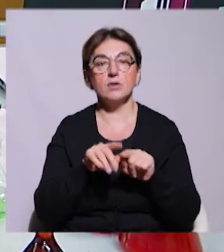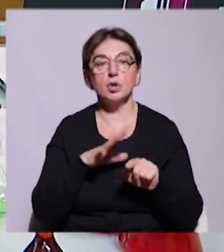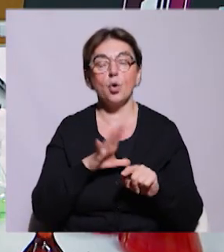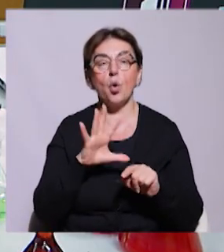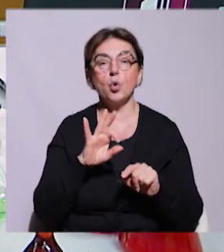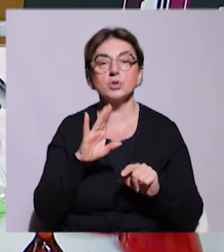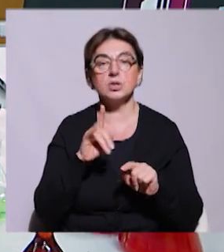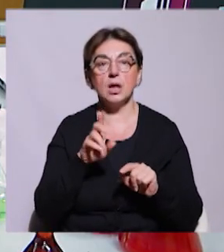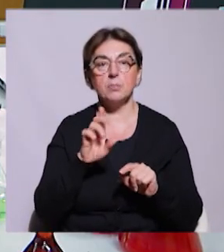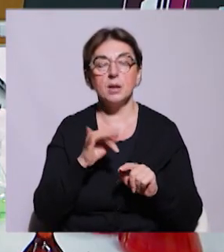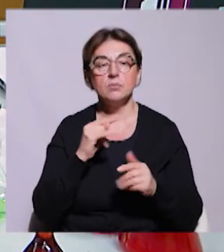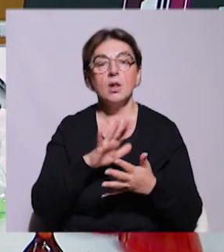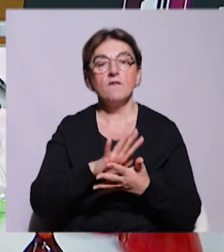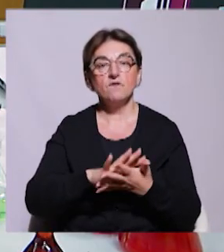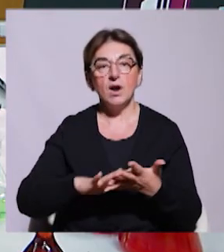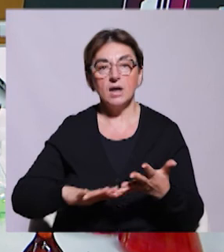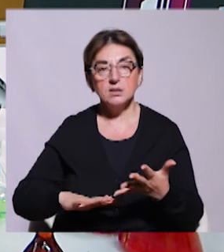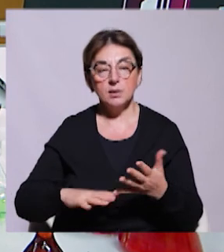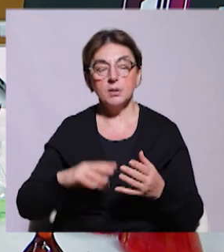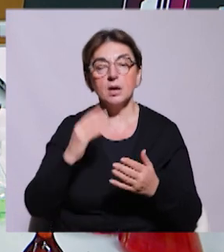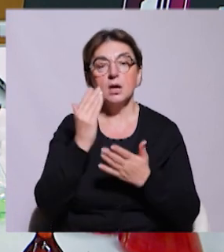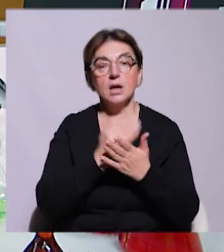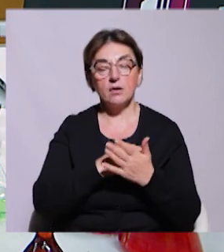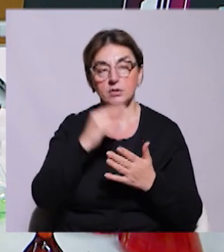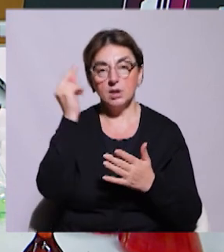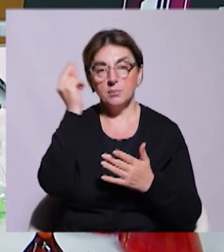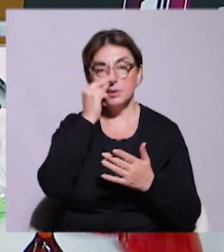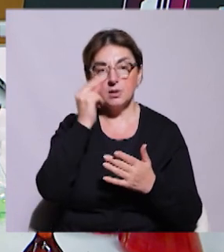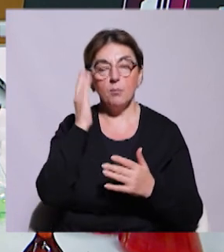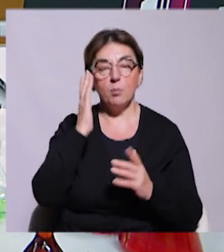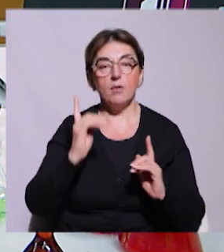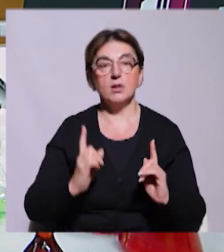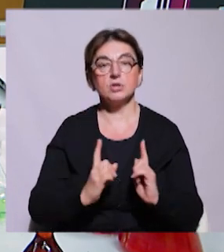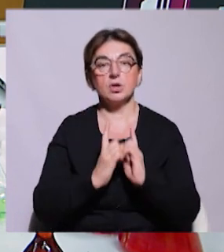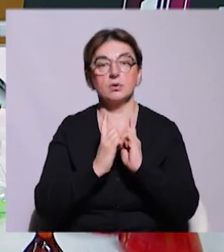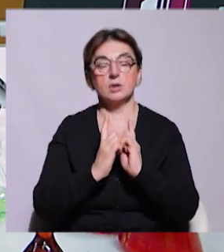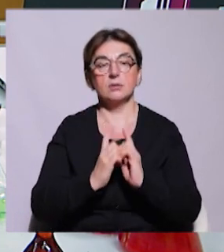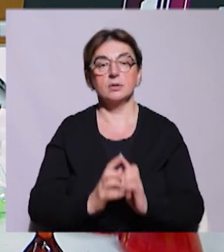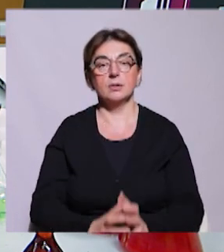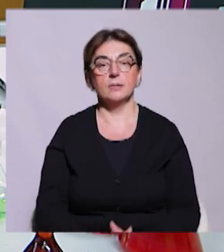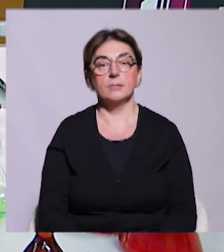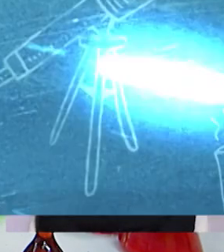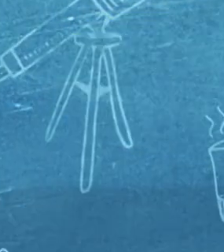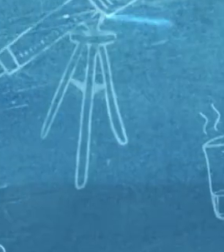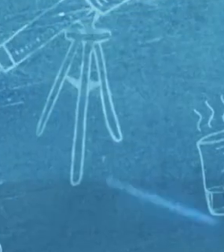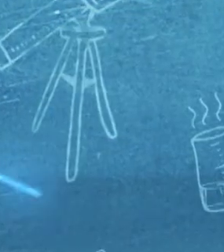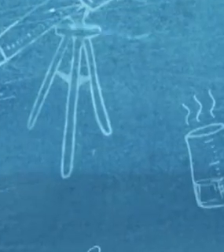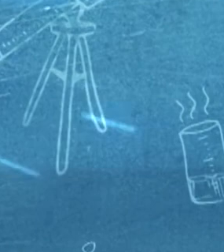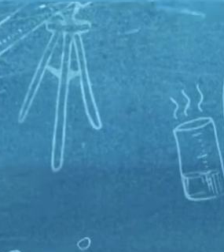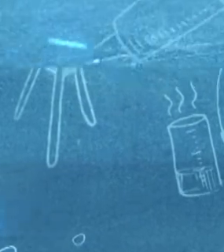თემა ეხებოდა ოქსიდებს. რა თქმა უნდა, ჩვენ ვაგრძელებთ გაკვეთილების შესწავლას ქიმიაში. მომავალ შეხვედრამდე.